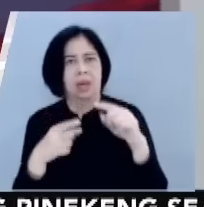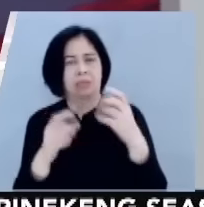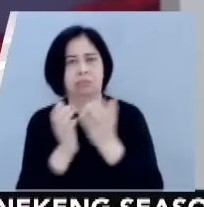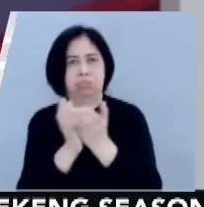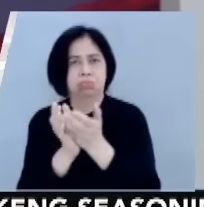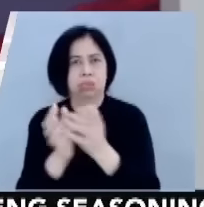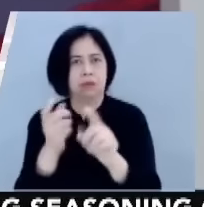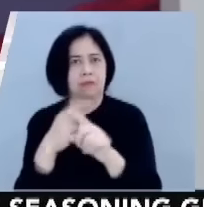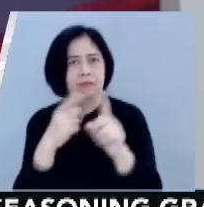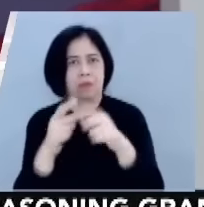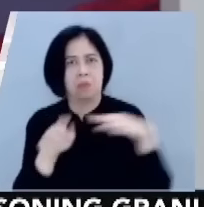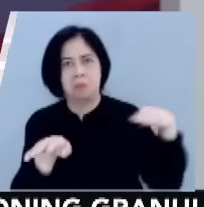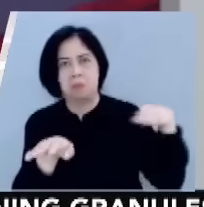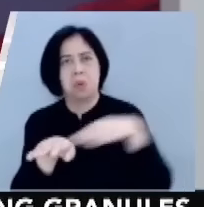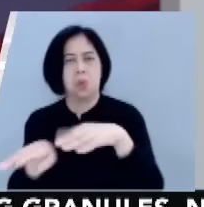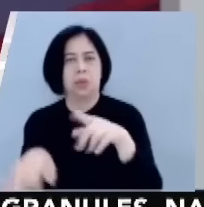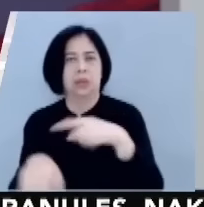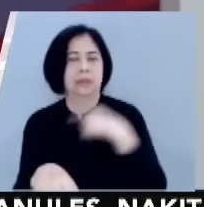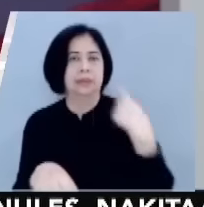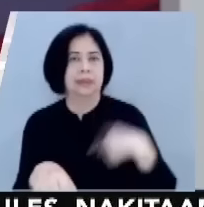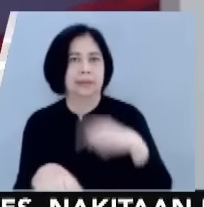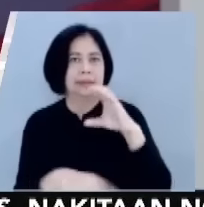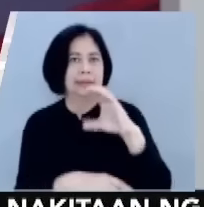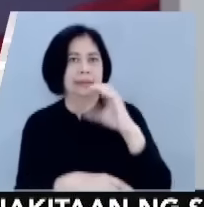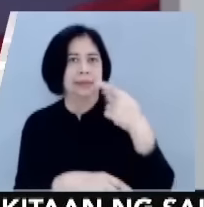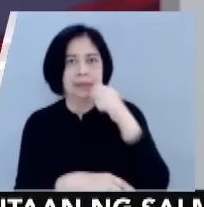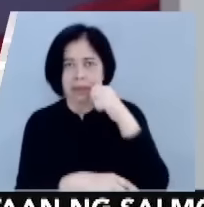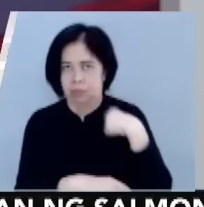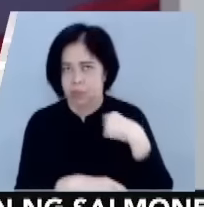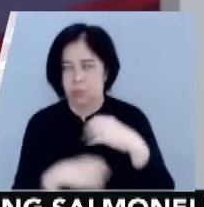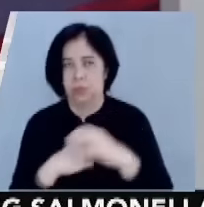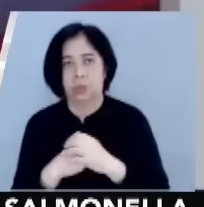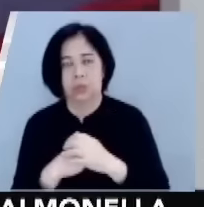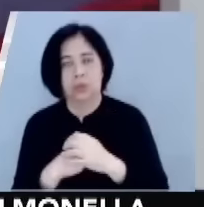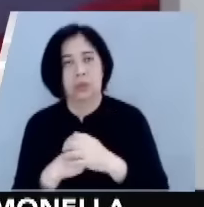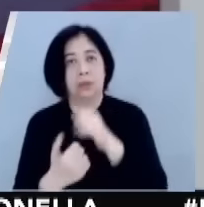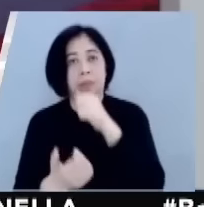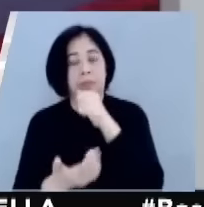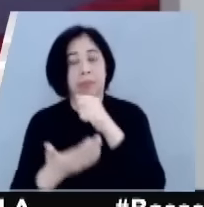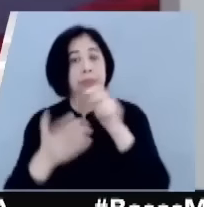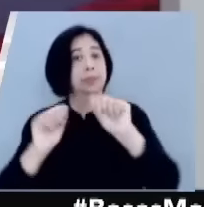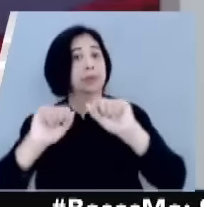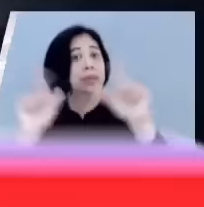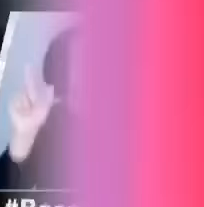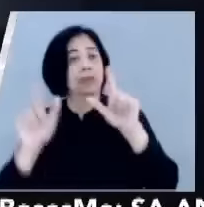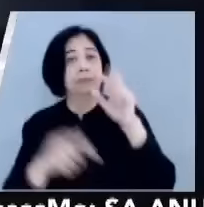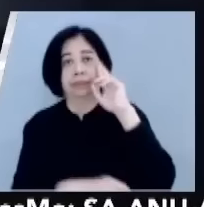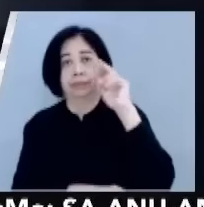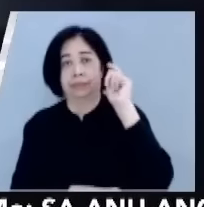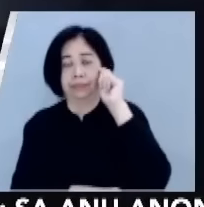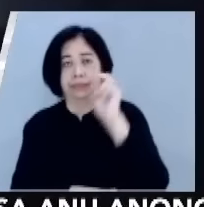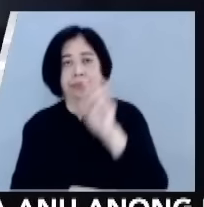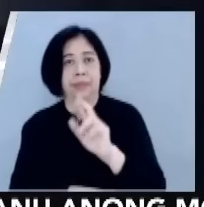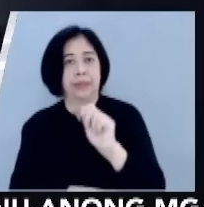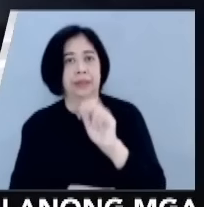sa pagbangga ng China Coast Guard kahapon. Nakatutok doon live si Rafi Tima. Rafi?